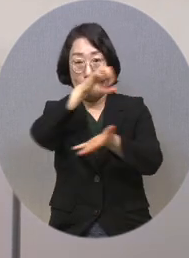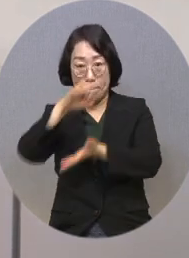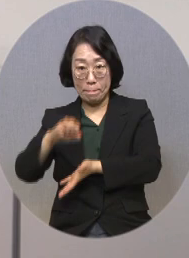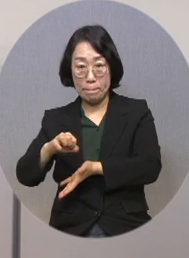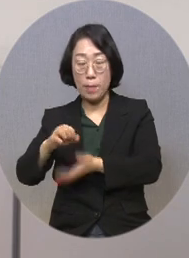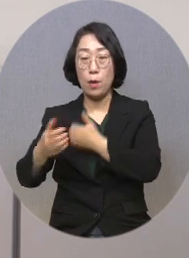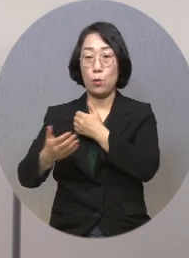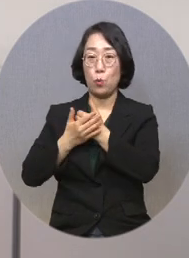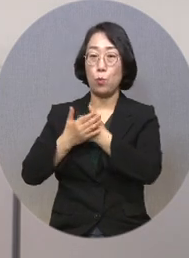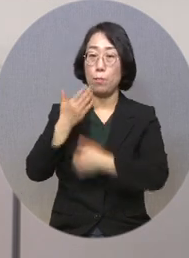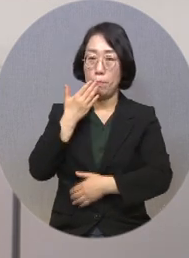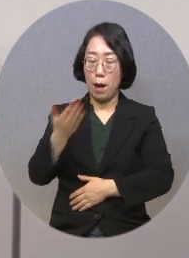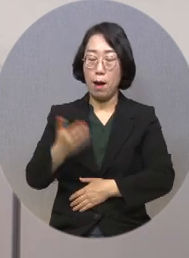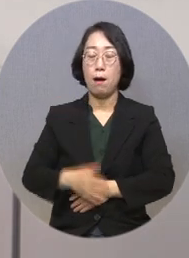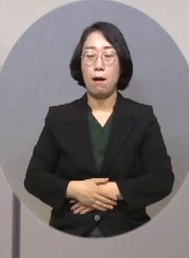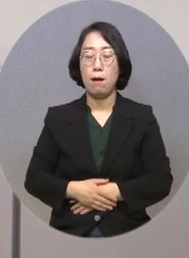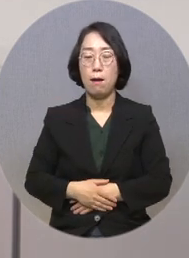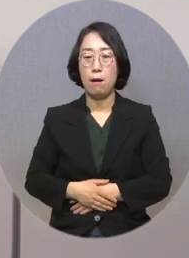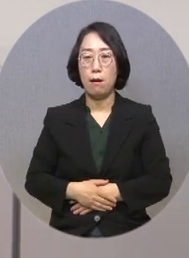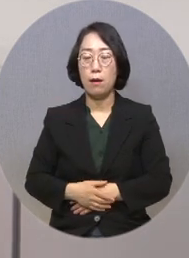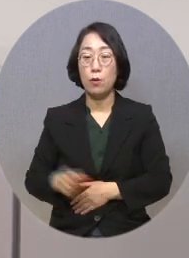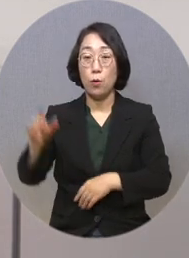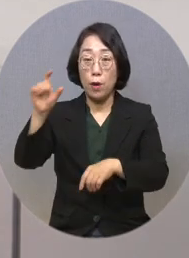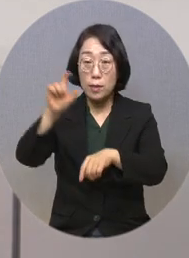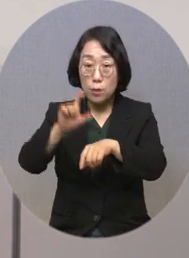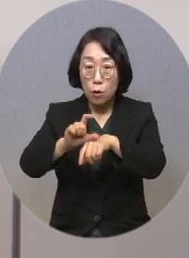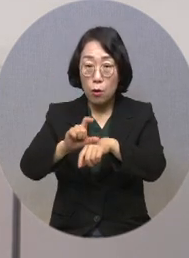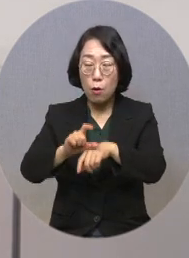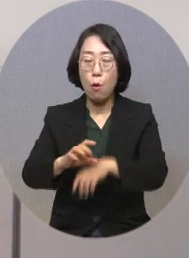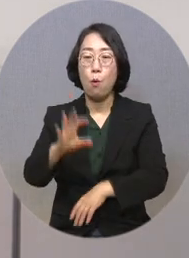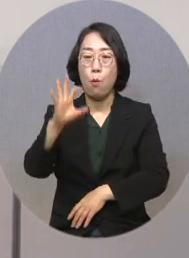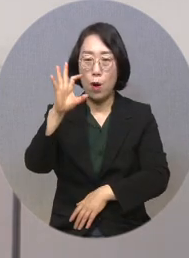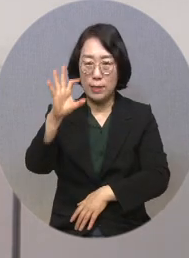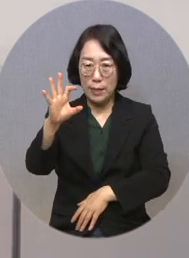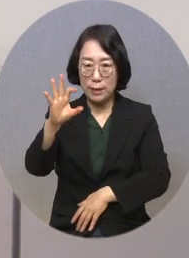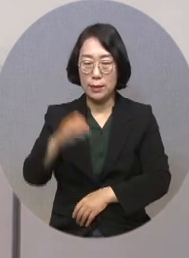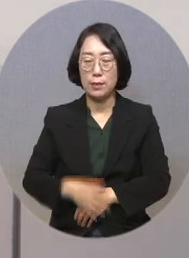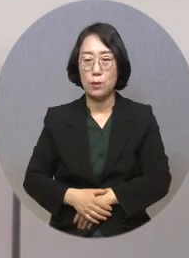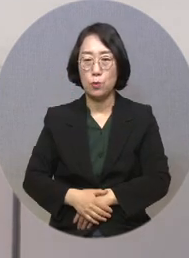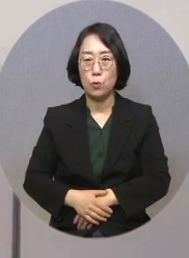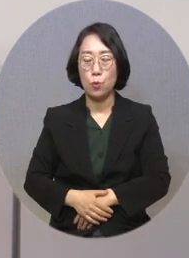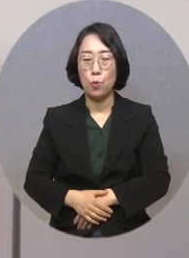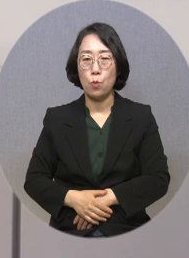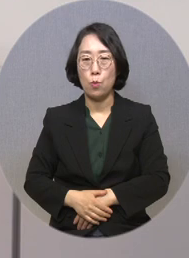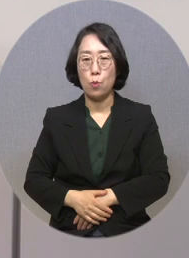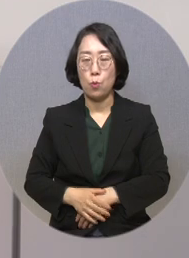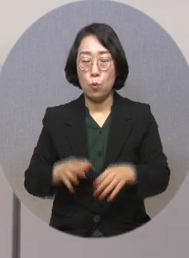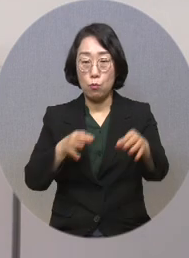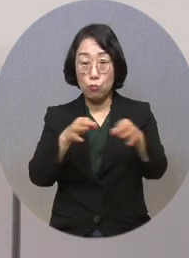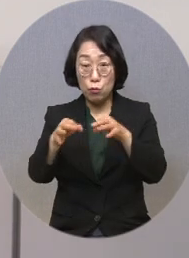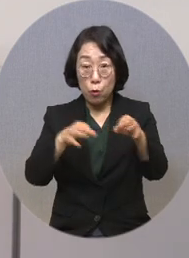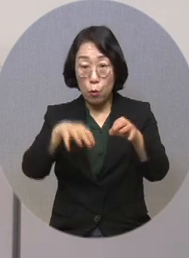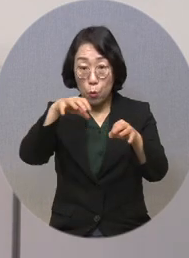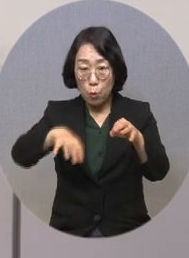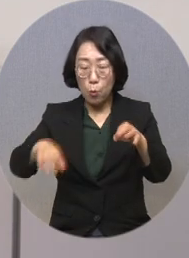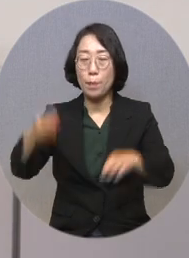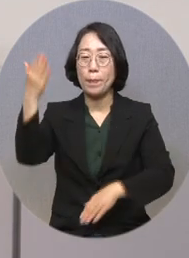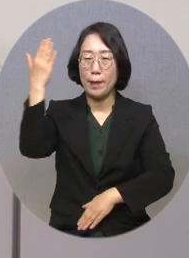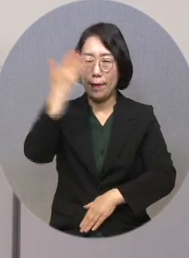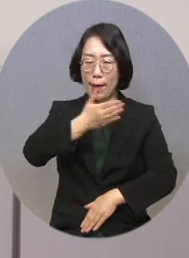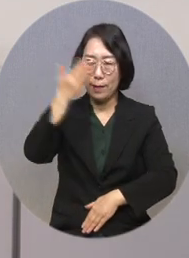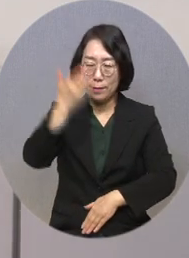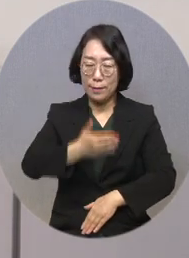배달을 받을 수 있게 됩니다. 이와 함께 화장실과 물건 진열대 등 위생 서비스와